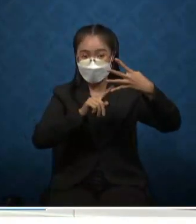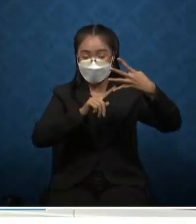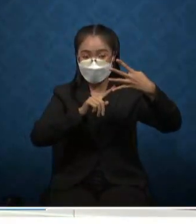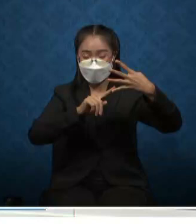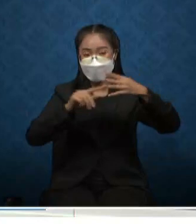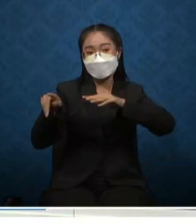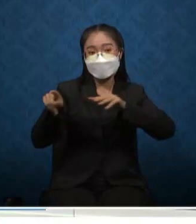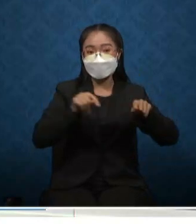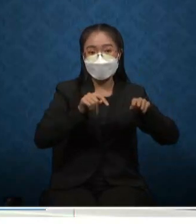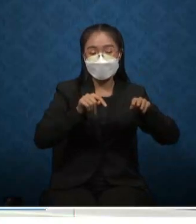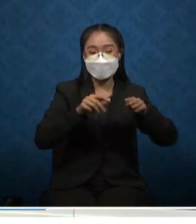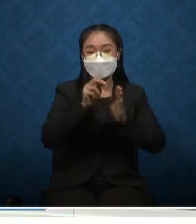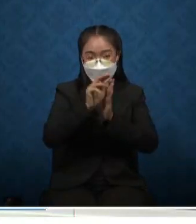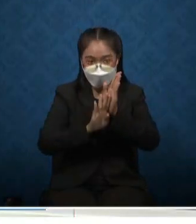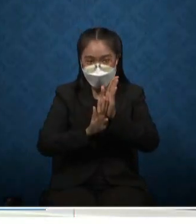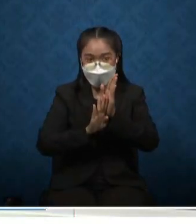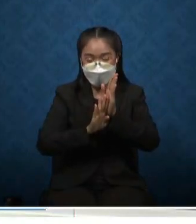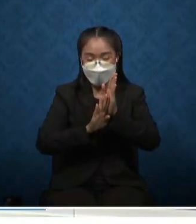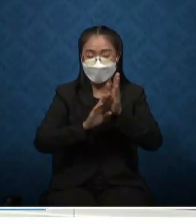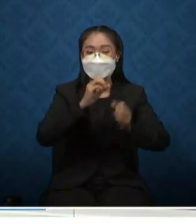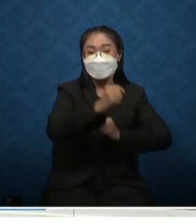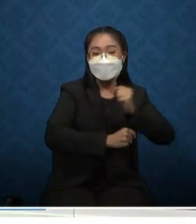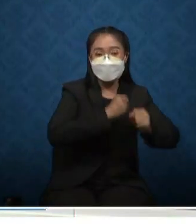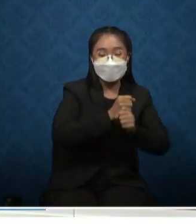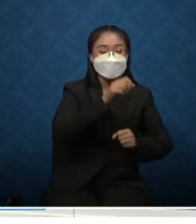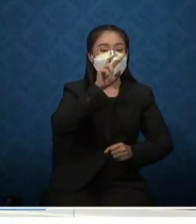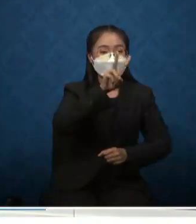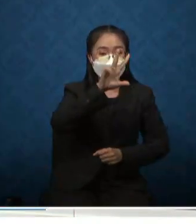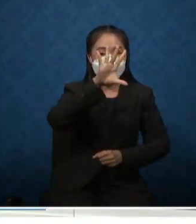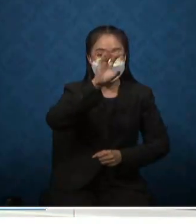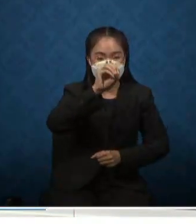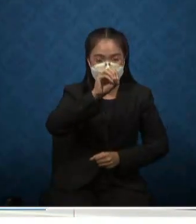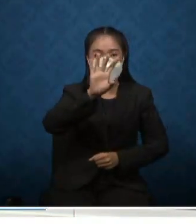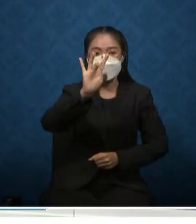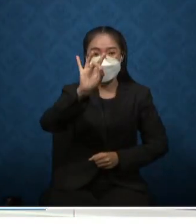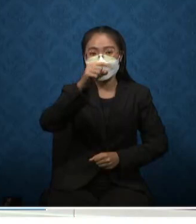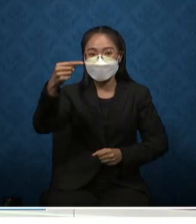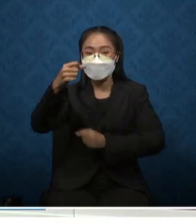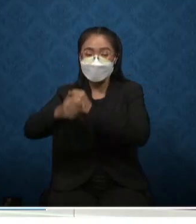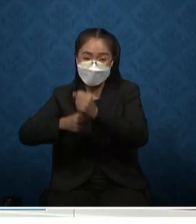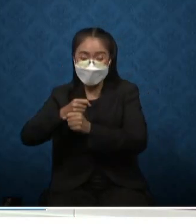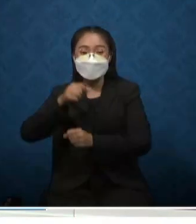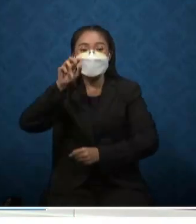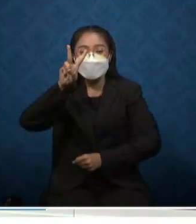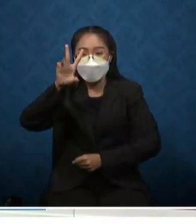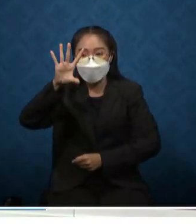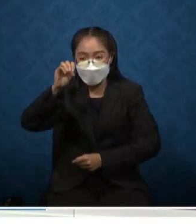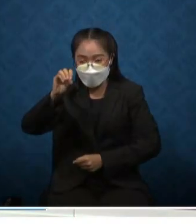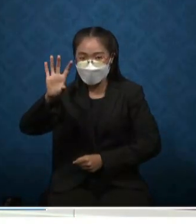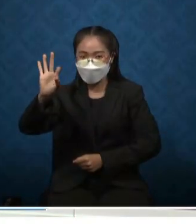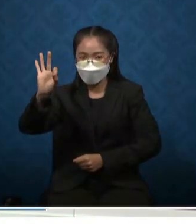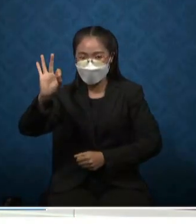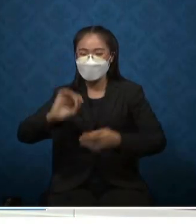ด้านนโยบายครอบคลุมช่วงปี2558ถึงปี 2559ระยะ